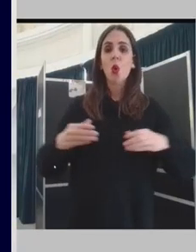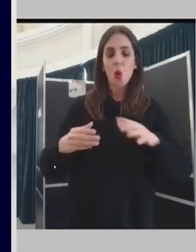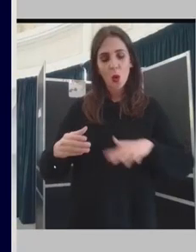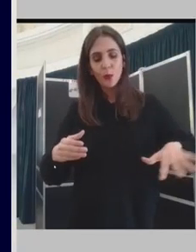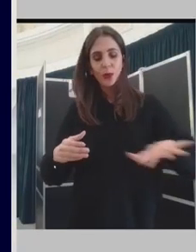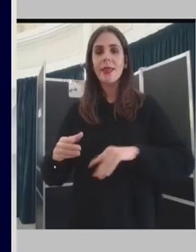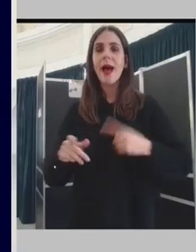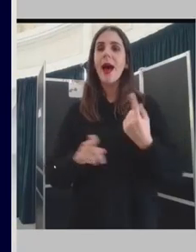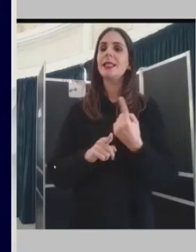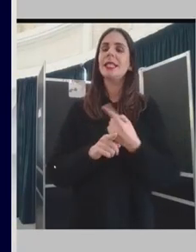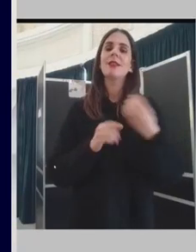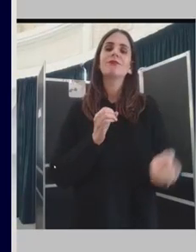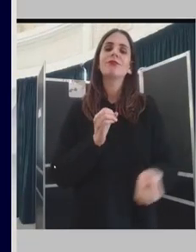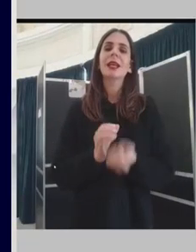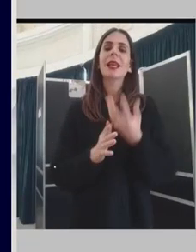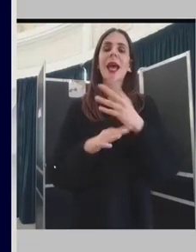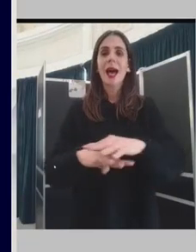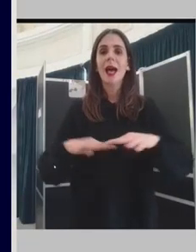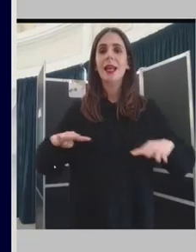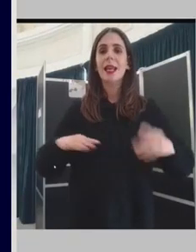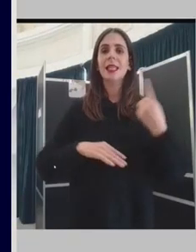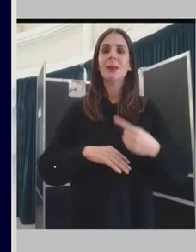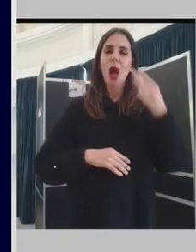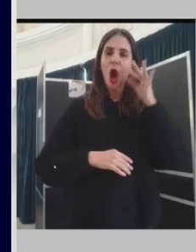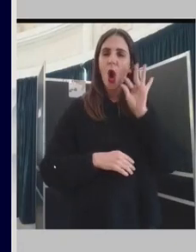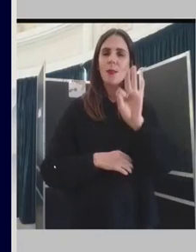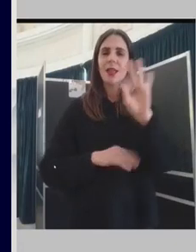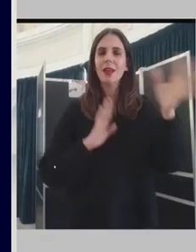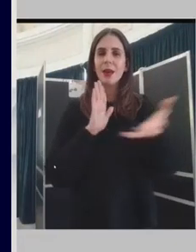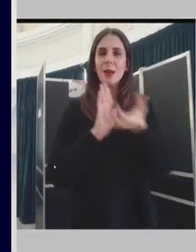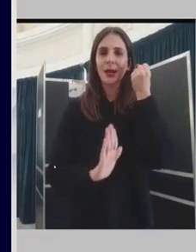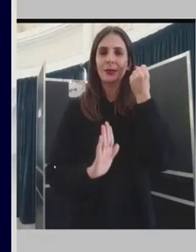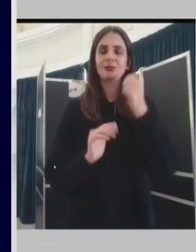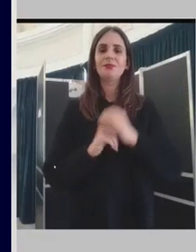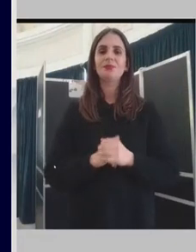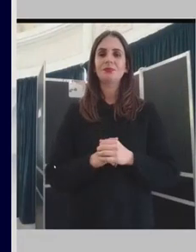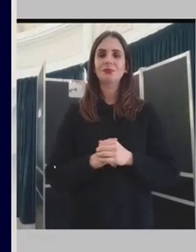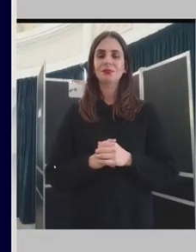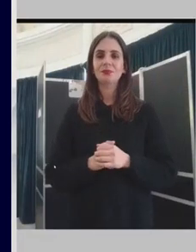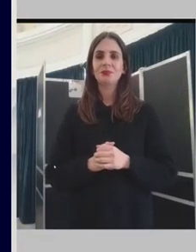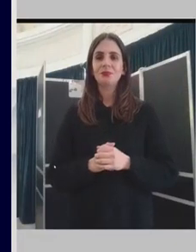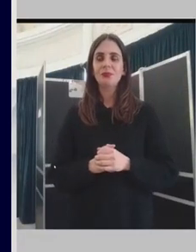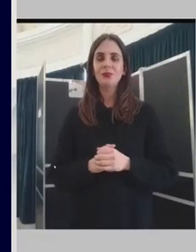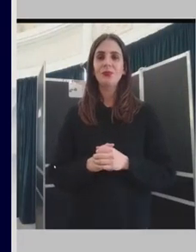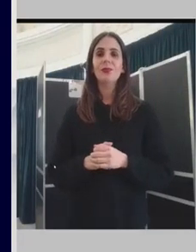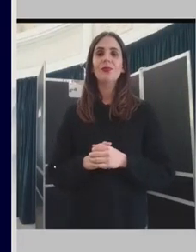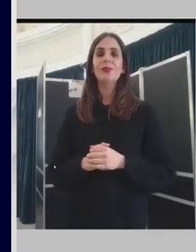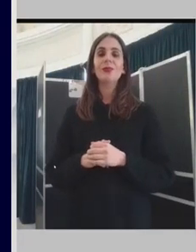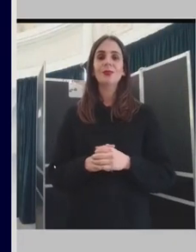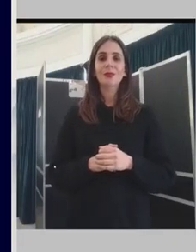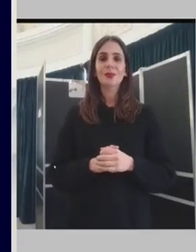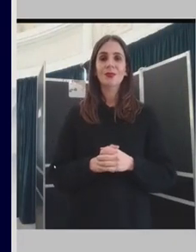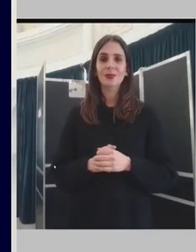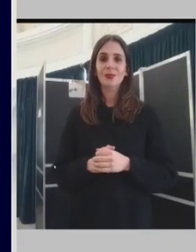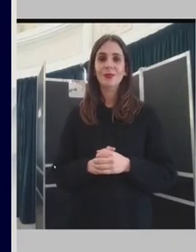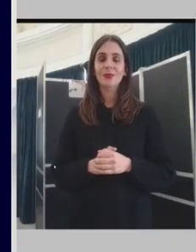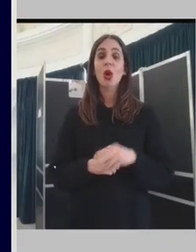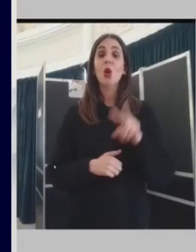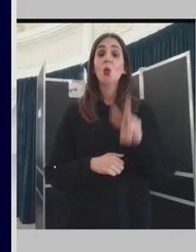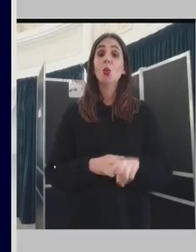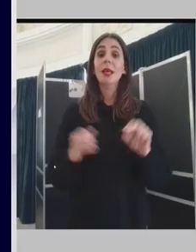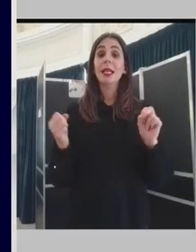raggiungere gli obiettivi e portare del sollievo, diciamo. E, abbiamo nel 2018